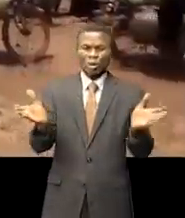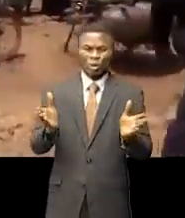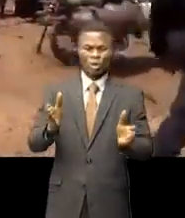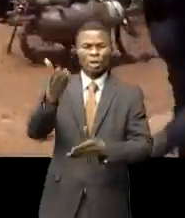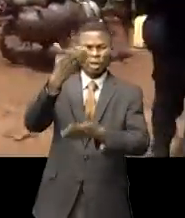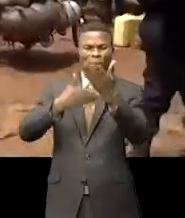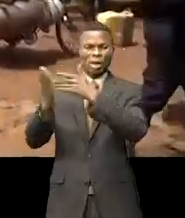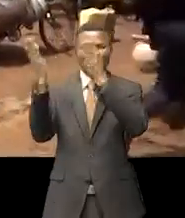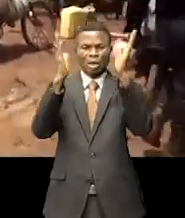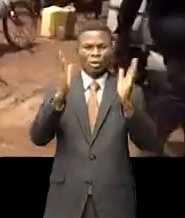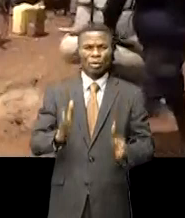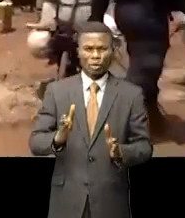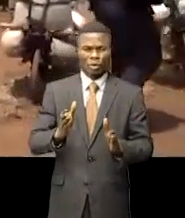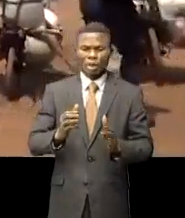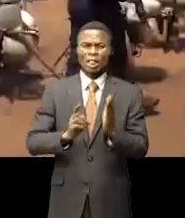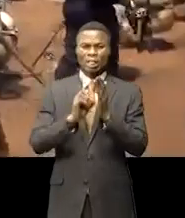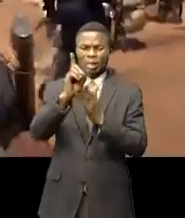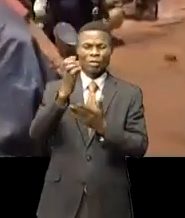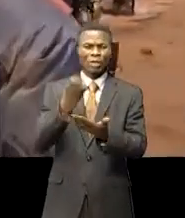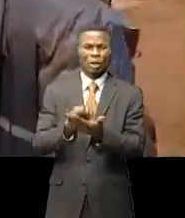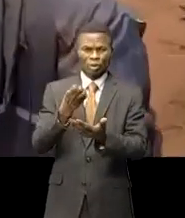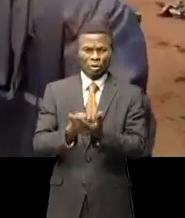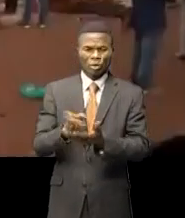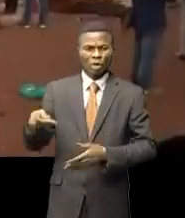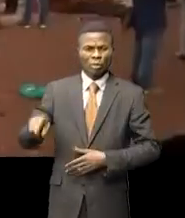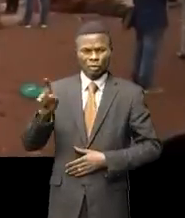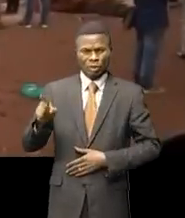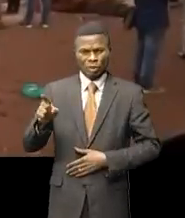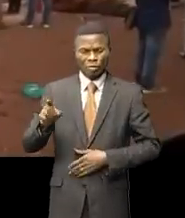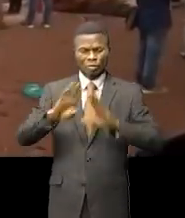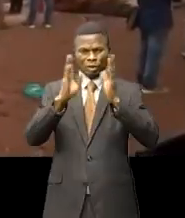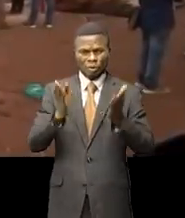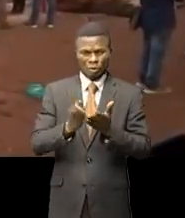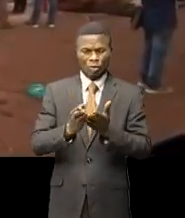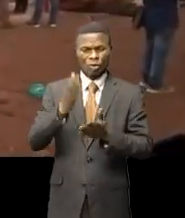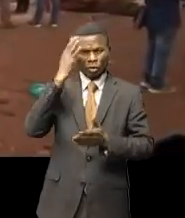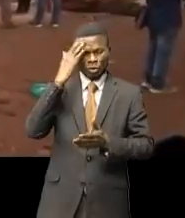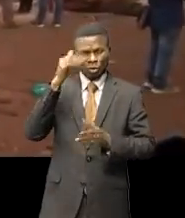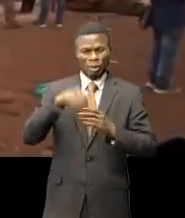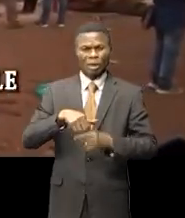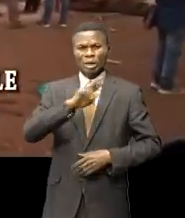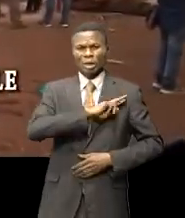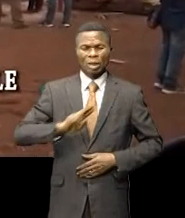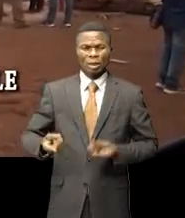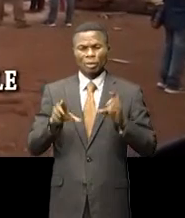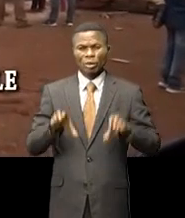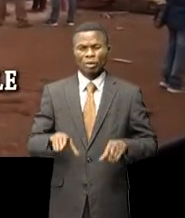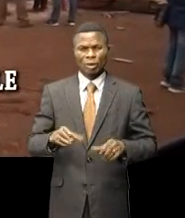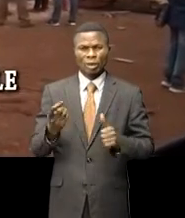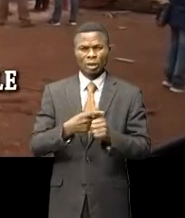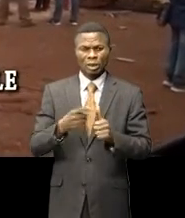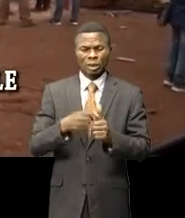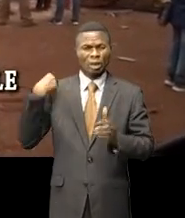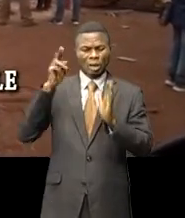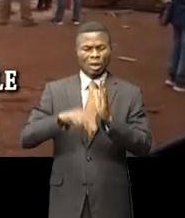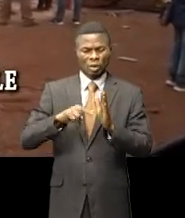échanges commerciaux et booster l'économie de la région. De tout ce que j'ai déjà vu à travers la République démocratique du Congo, c'est l'un des gouverneurs qu'il